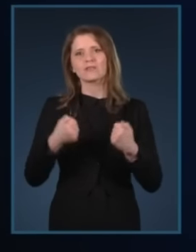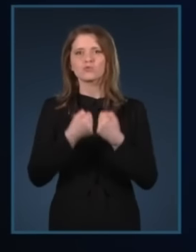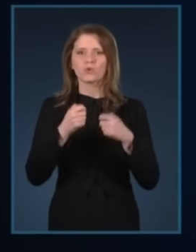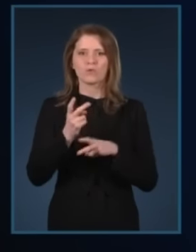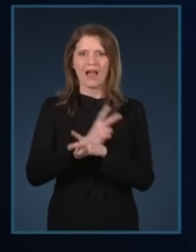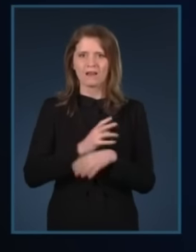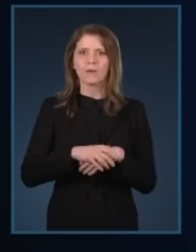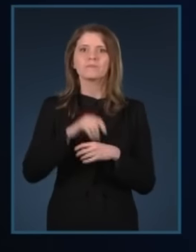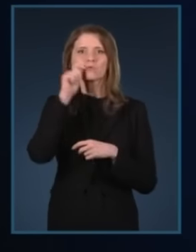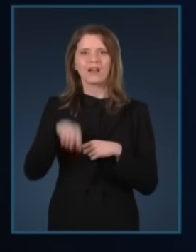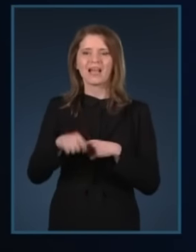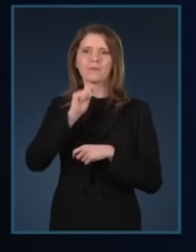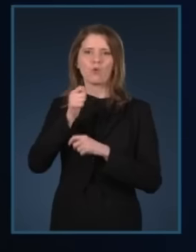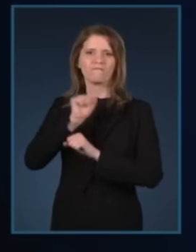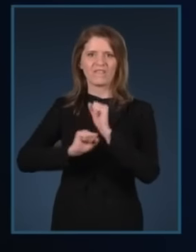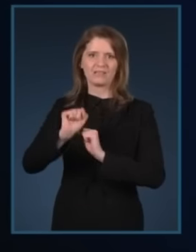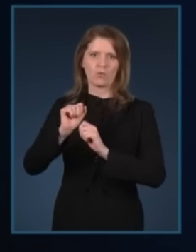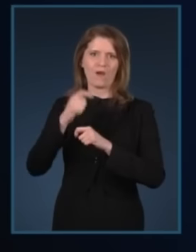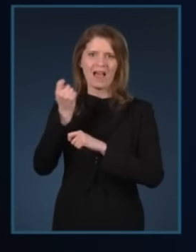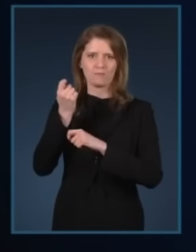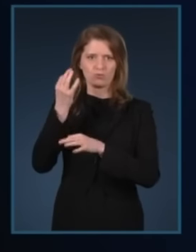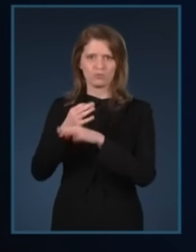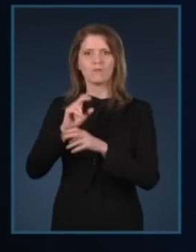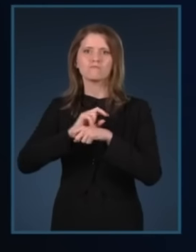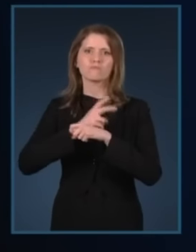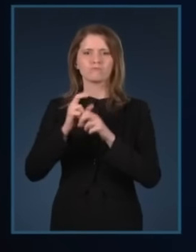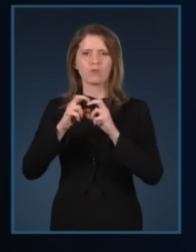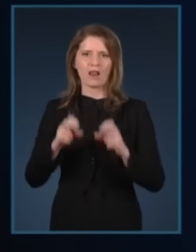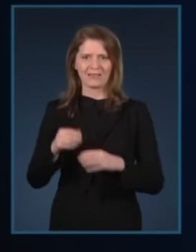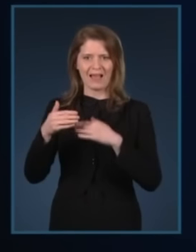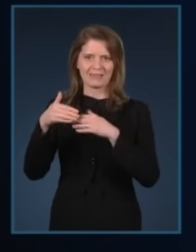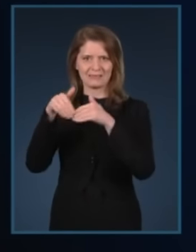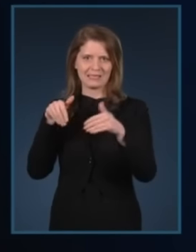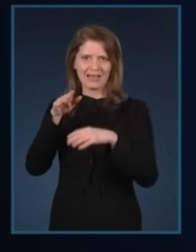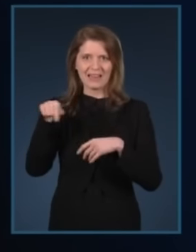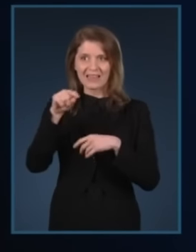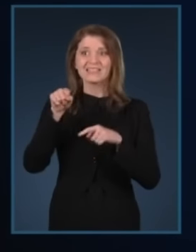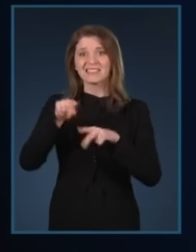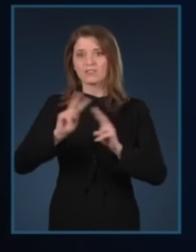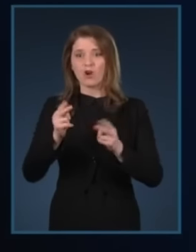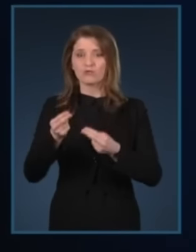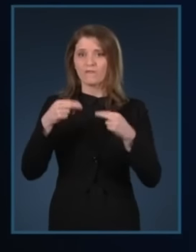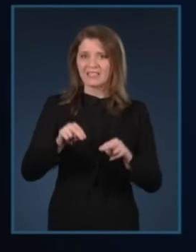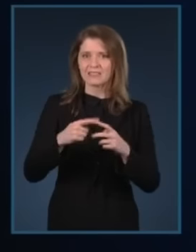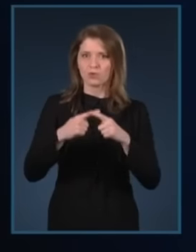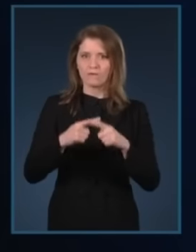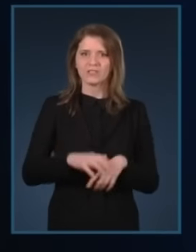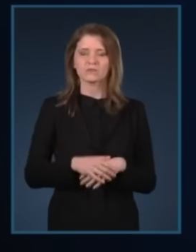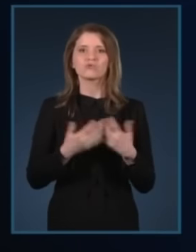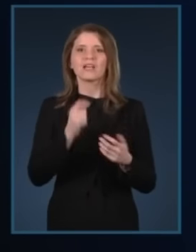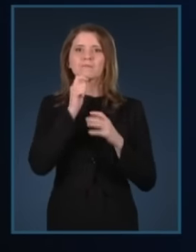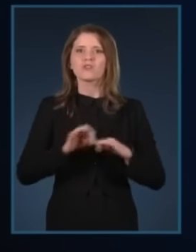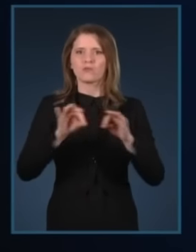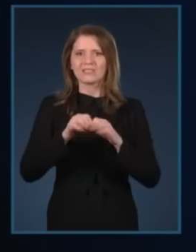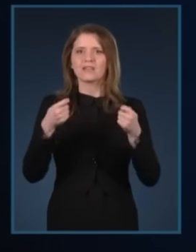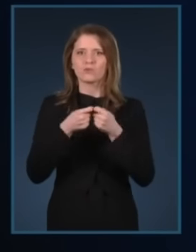honvédő háború zajlik, a Balkán peremén itt van egy következő konfliktus, tehát Magyarország egy közös európai